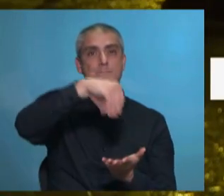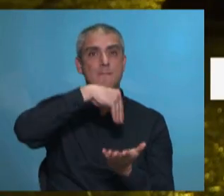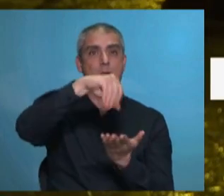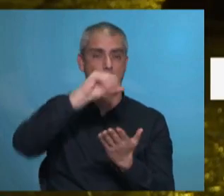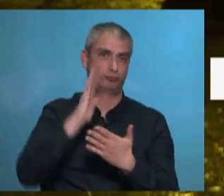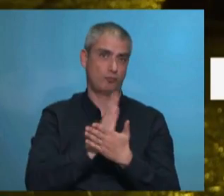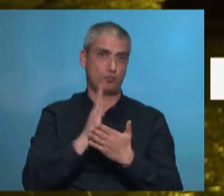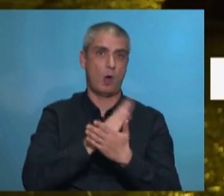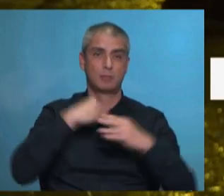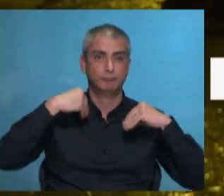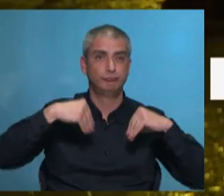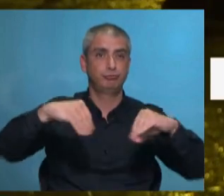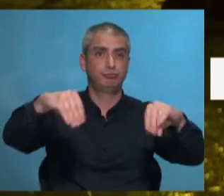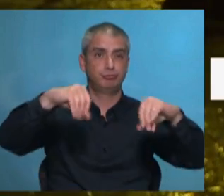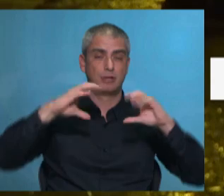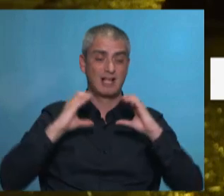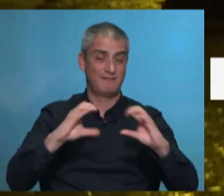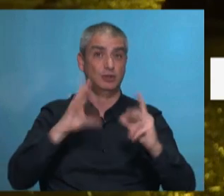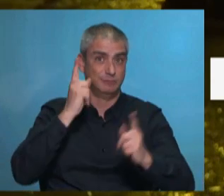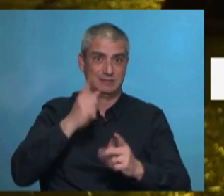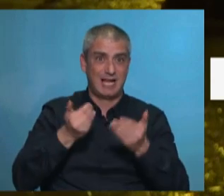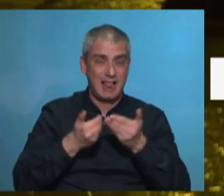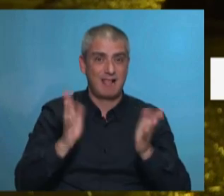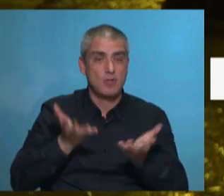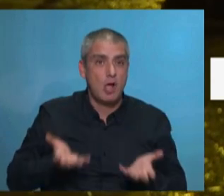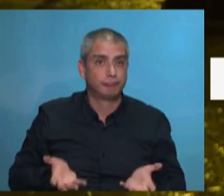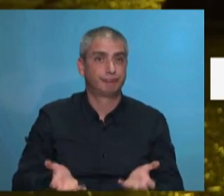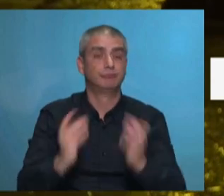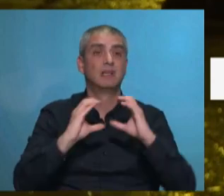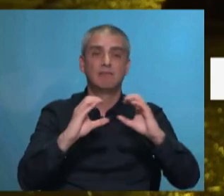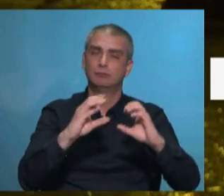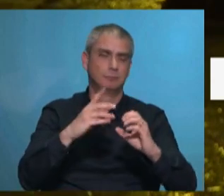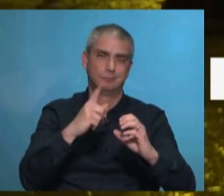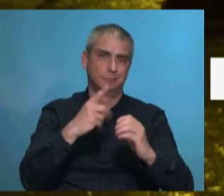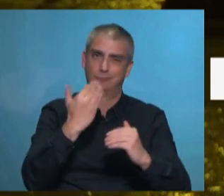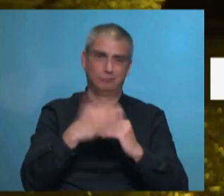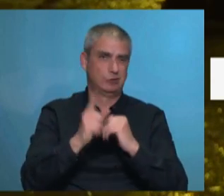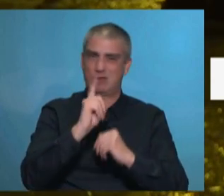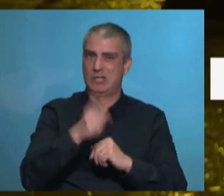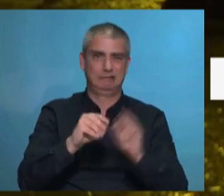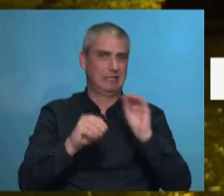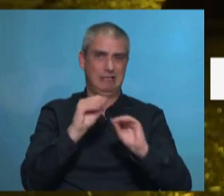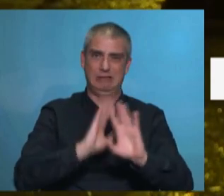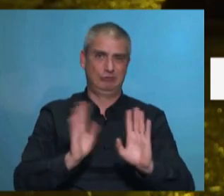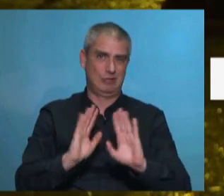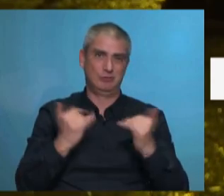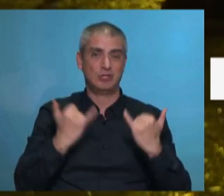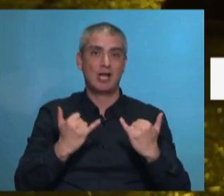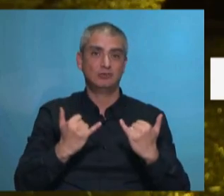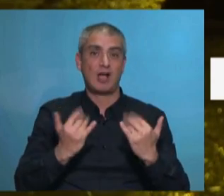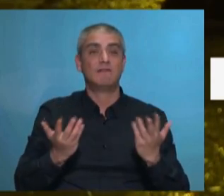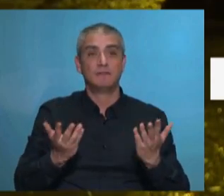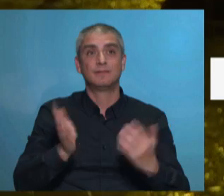מוכנים לפיזור על הרצפה אם יצטרכו לפתוח את הצירים. זה דבר שלא יצטרכו לעשות אותו כרגע.